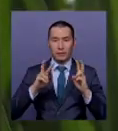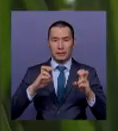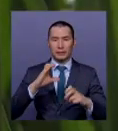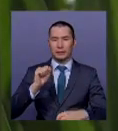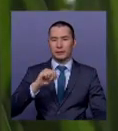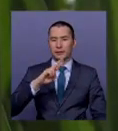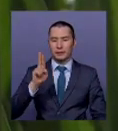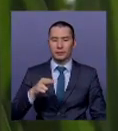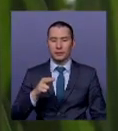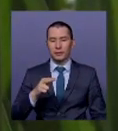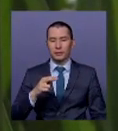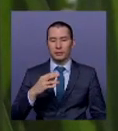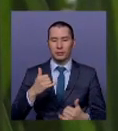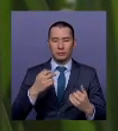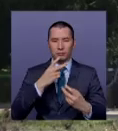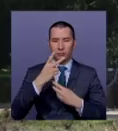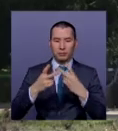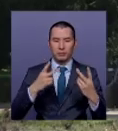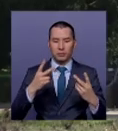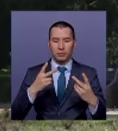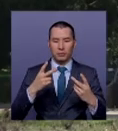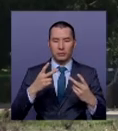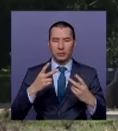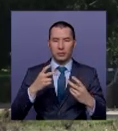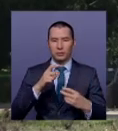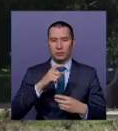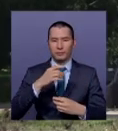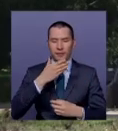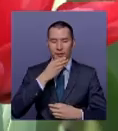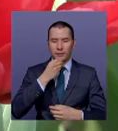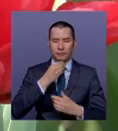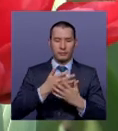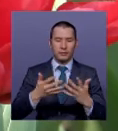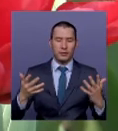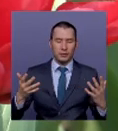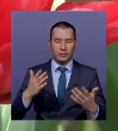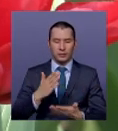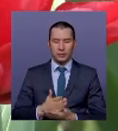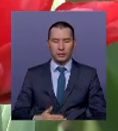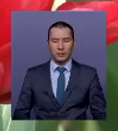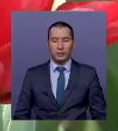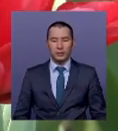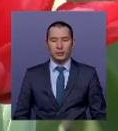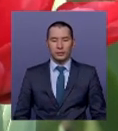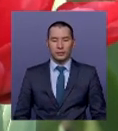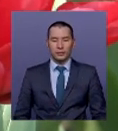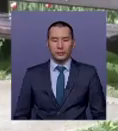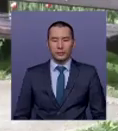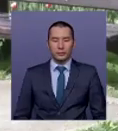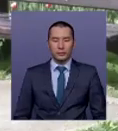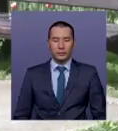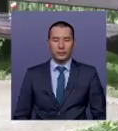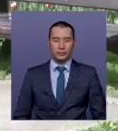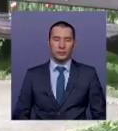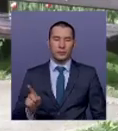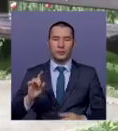клумбы, сейчас озеленение можно смело назвать высоким искусством. При этом выбор растений и композиций всегда отличаются от прошлогодних. Аккуратно